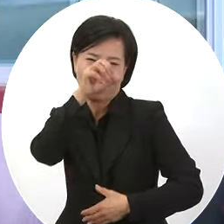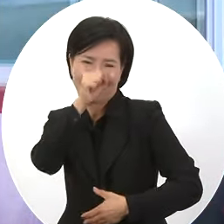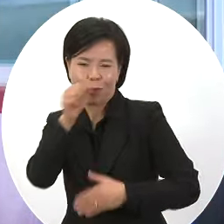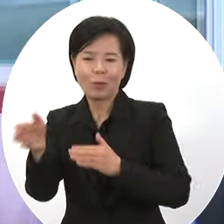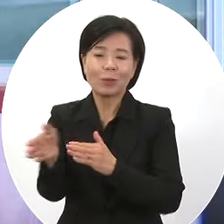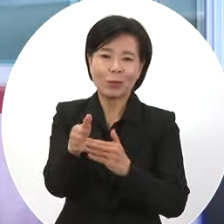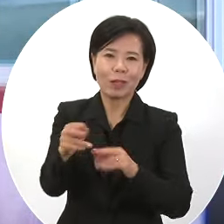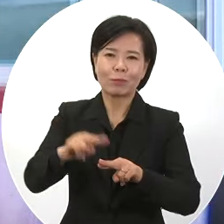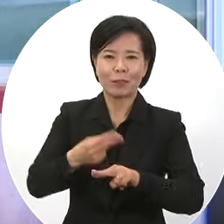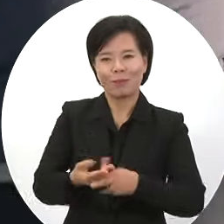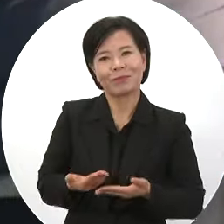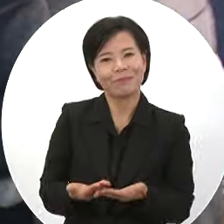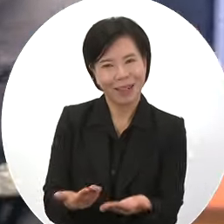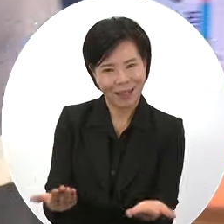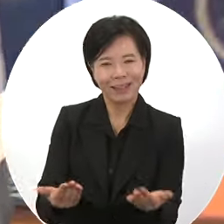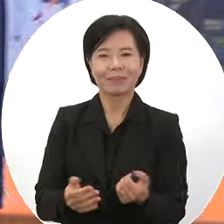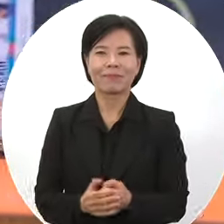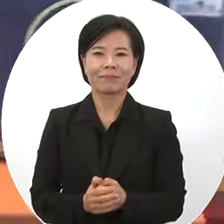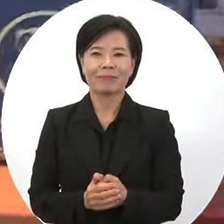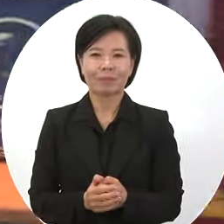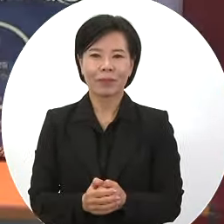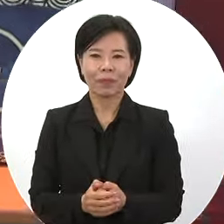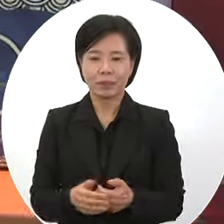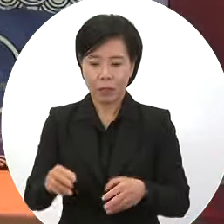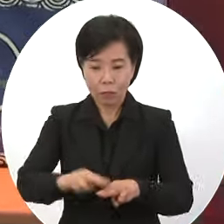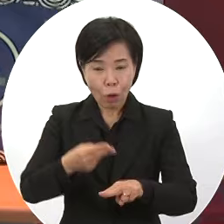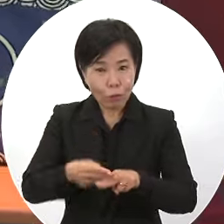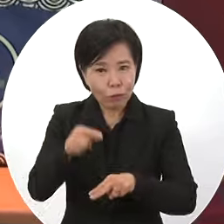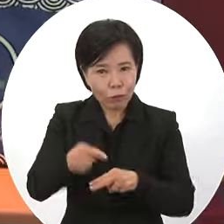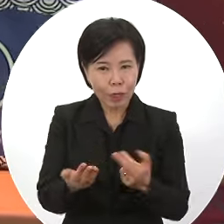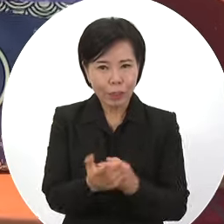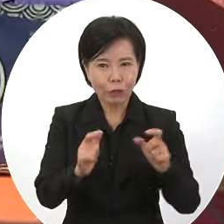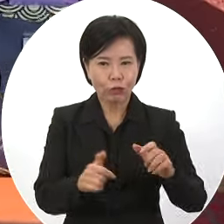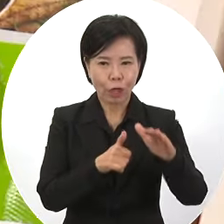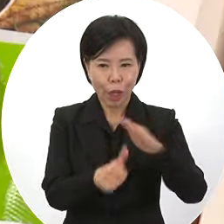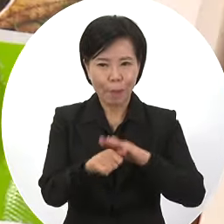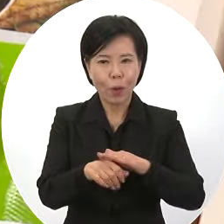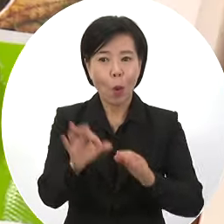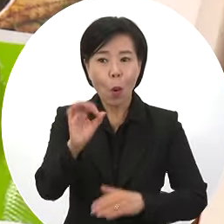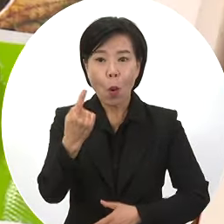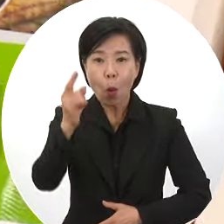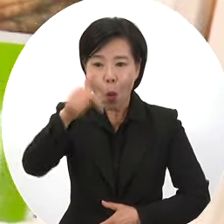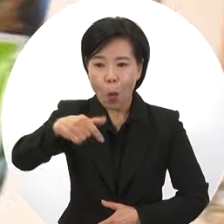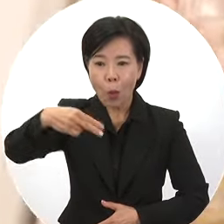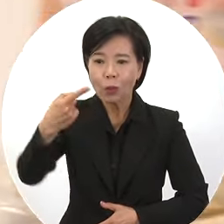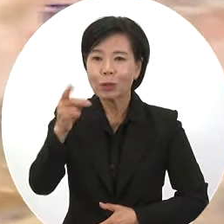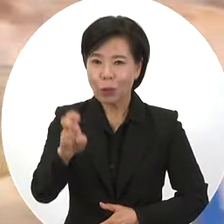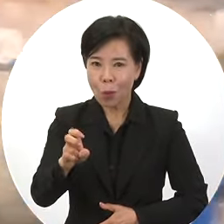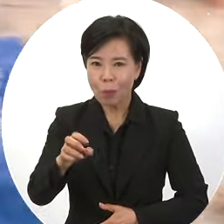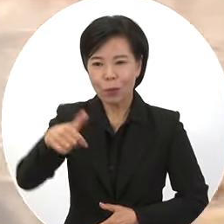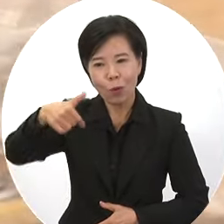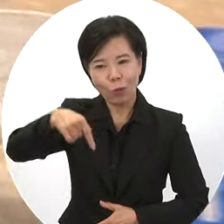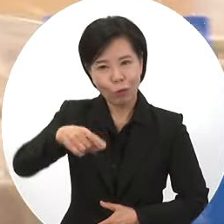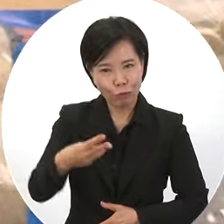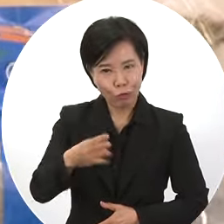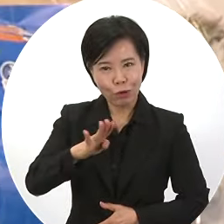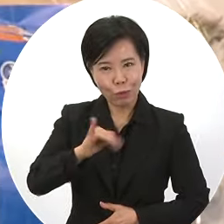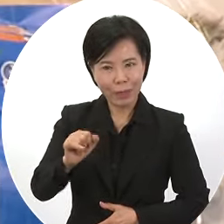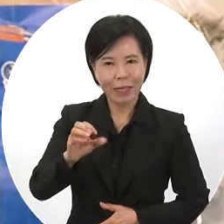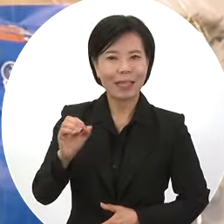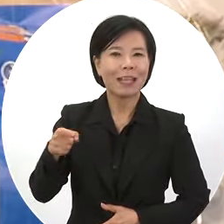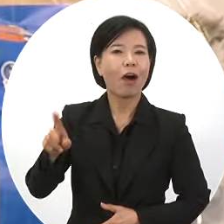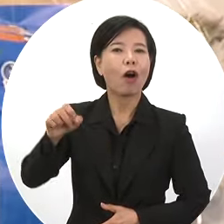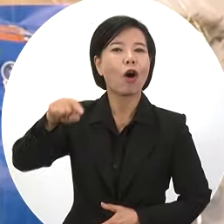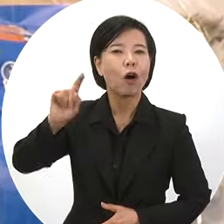품질 좋은 수산물을 제공했는데요. 수산물 꾸러미는 제주 대표 수산물인 옥돔, 굴비, 어묵